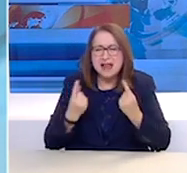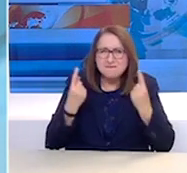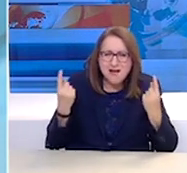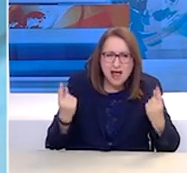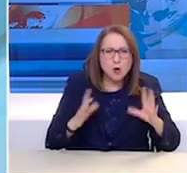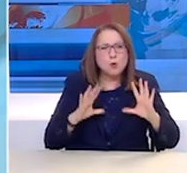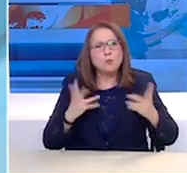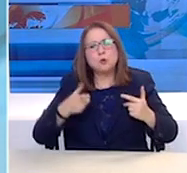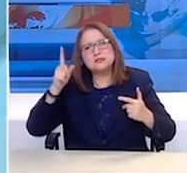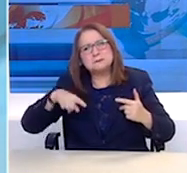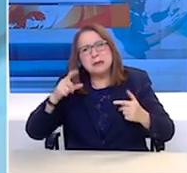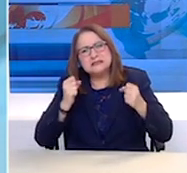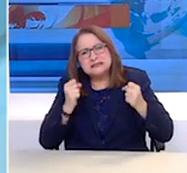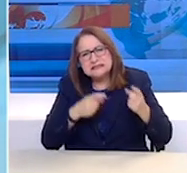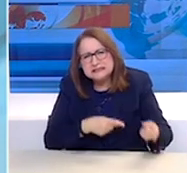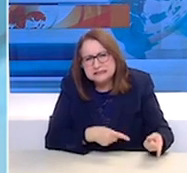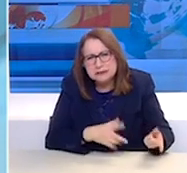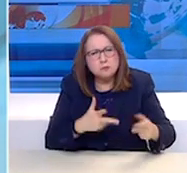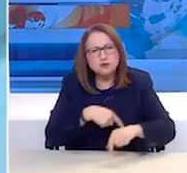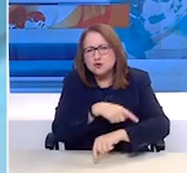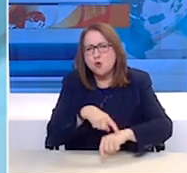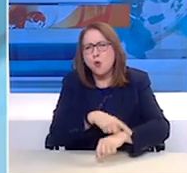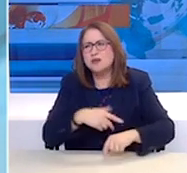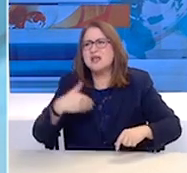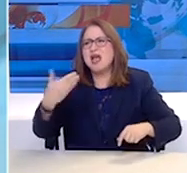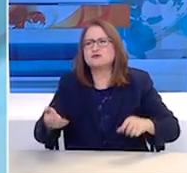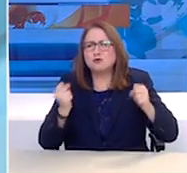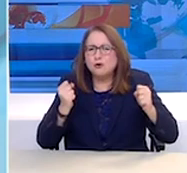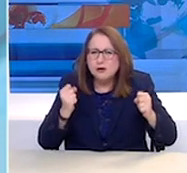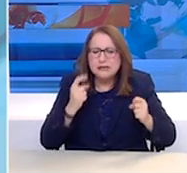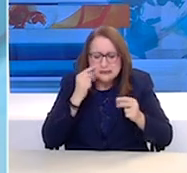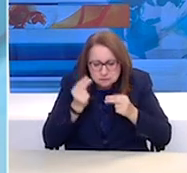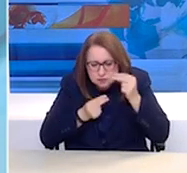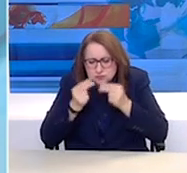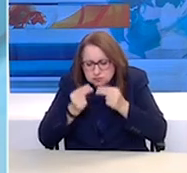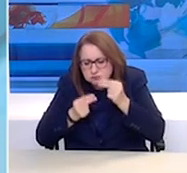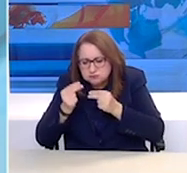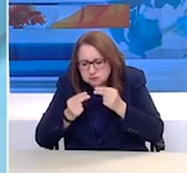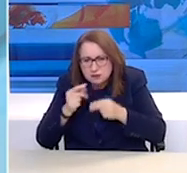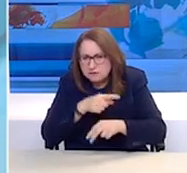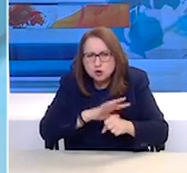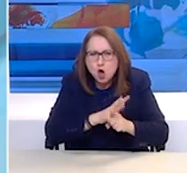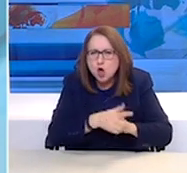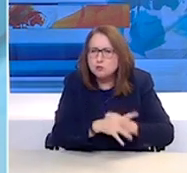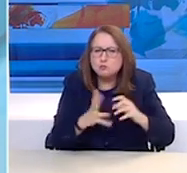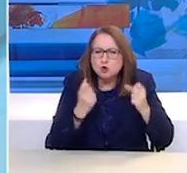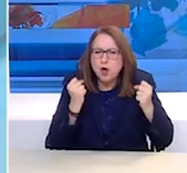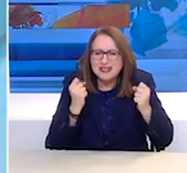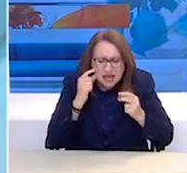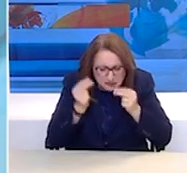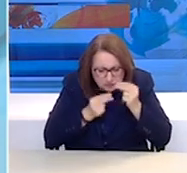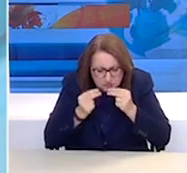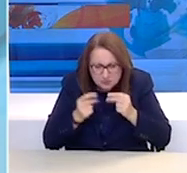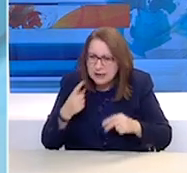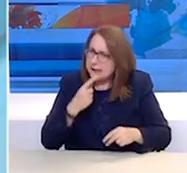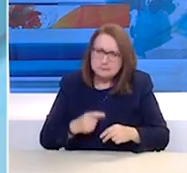εκτιμήσεις και νούμερα από την ανοσία που προκαλούν στον πληθυσμό αντίστοιχοι κορονοϊοί και με βάση αυτά προβλέπουν ότι δεν θα είναι χειρότερα τα πράγματα το